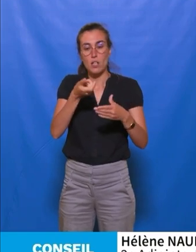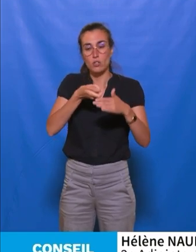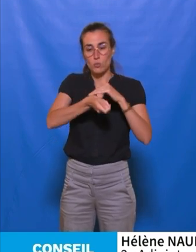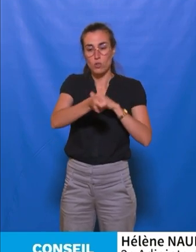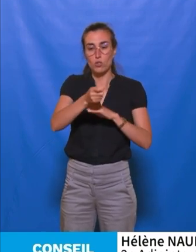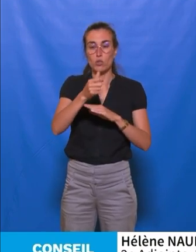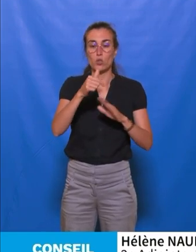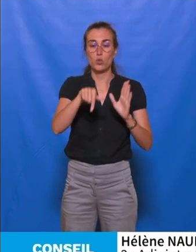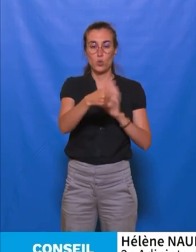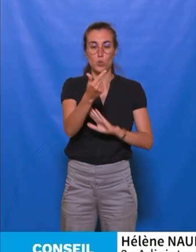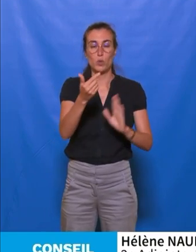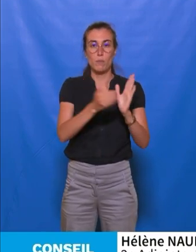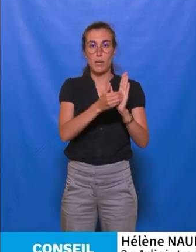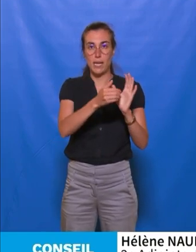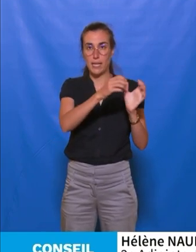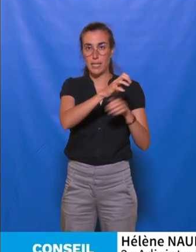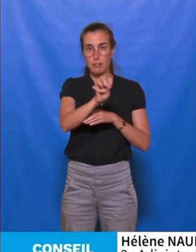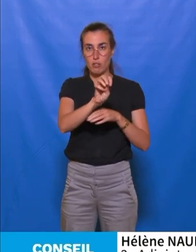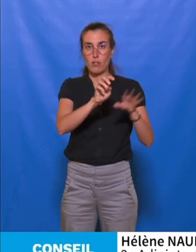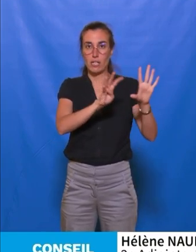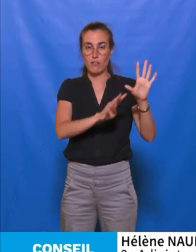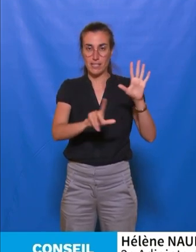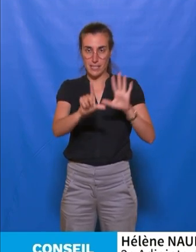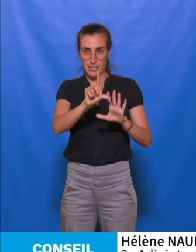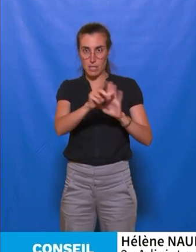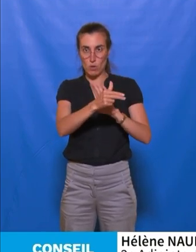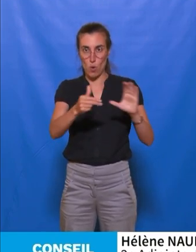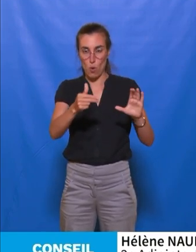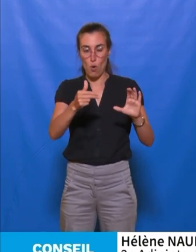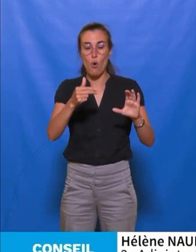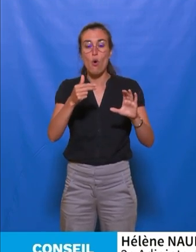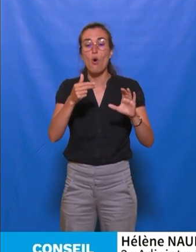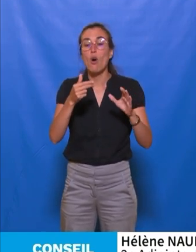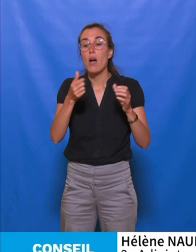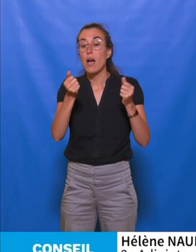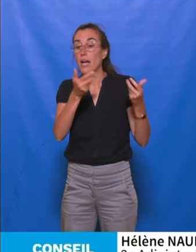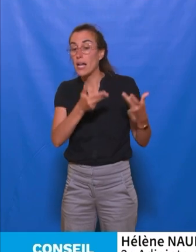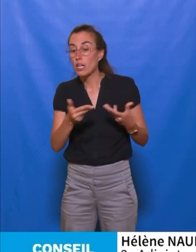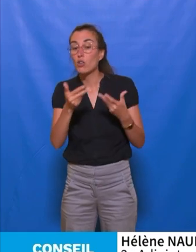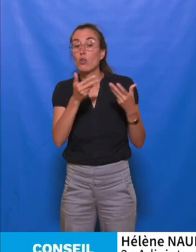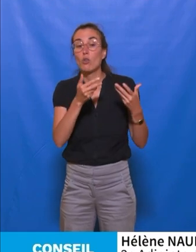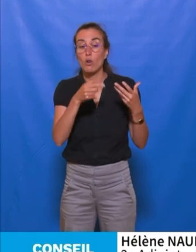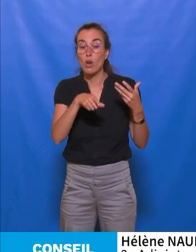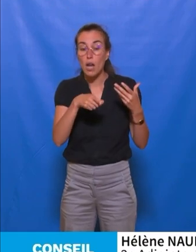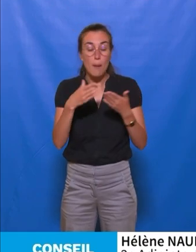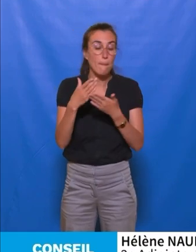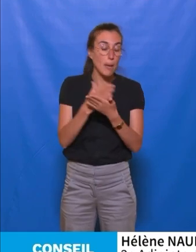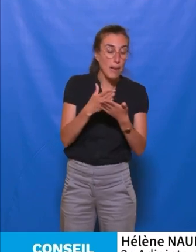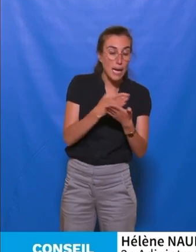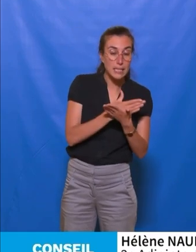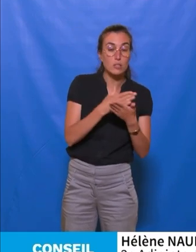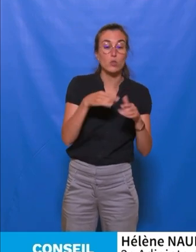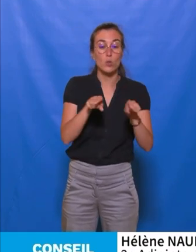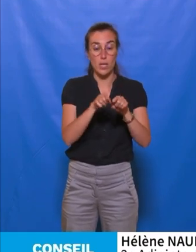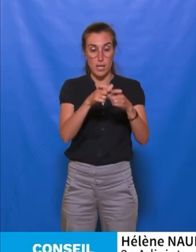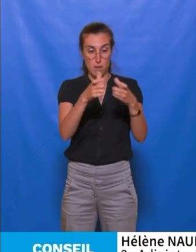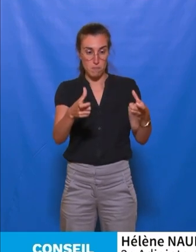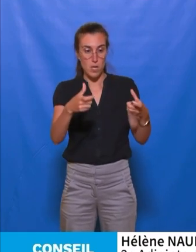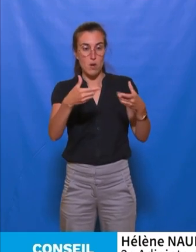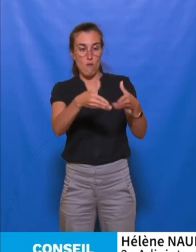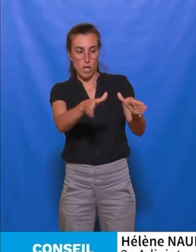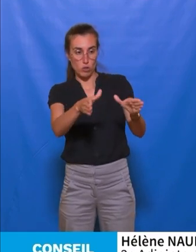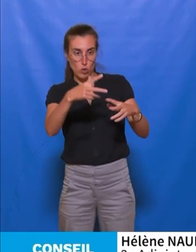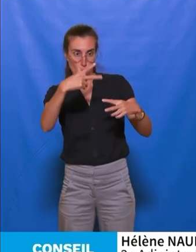12 497 € calculé sur les heures de préparation et d'ouverture du lieu accueil enfants-parents.